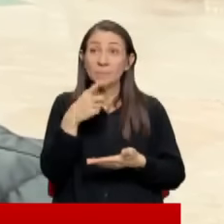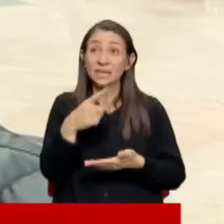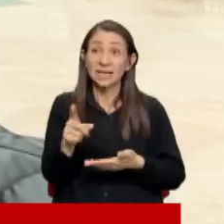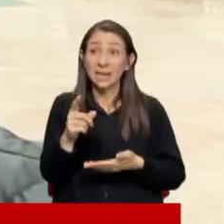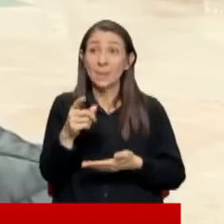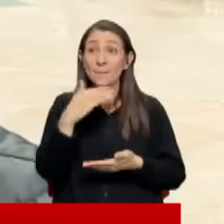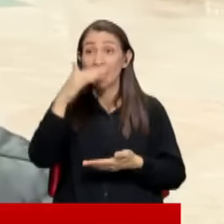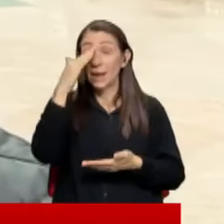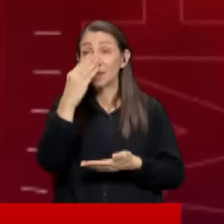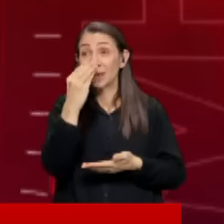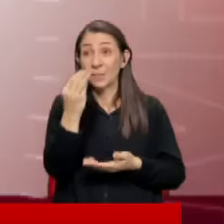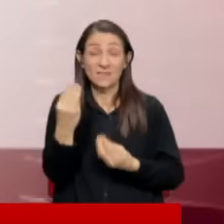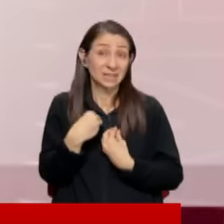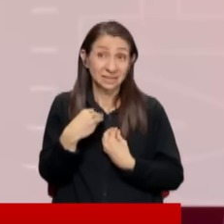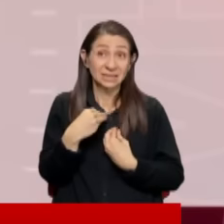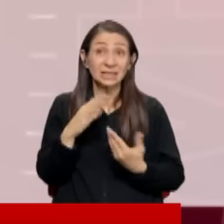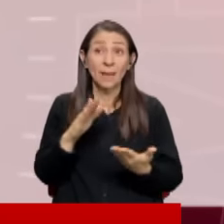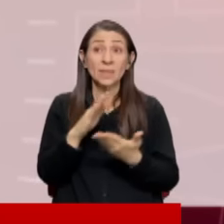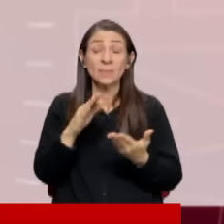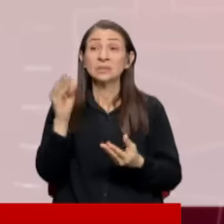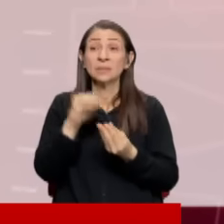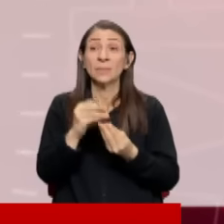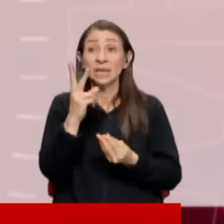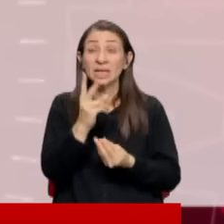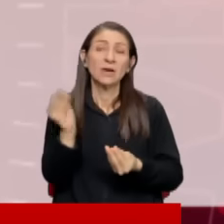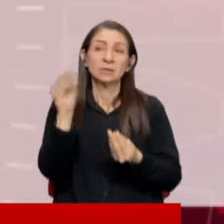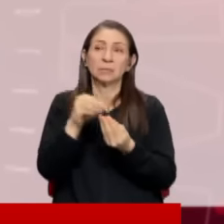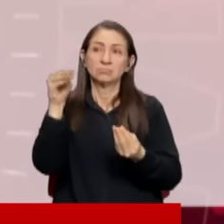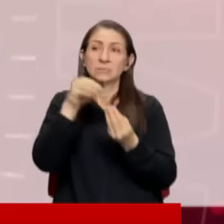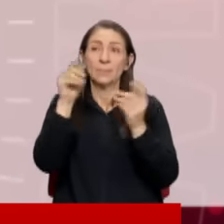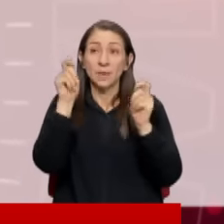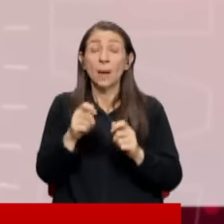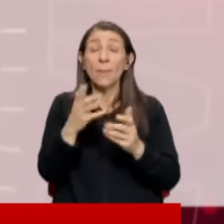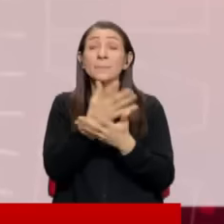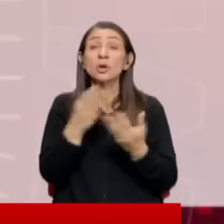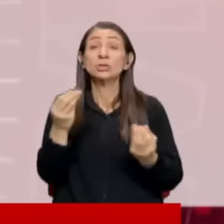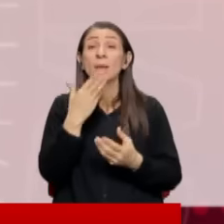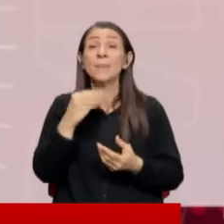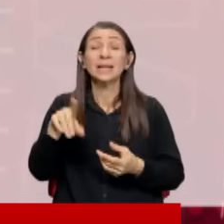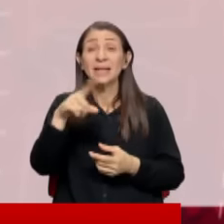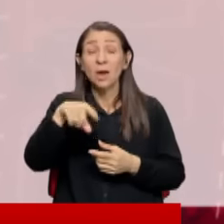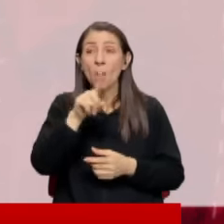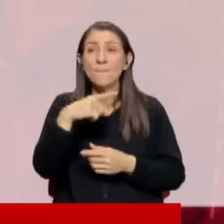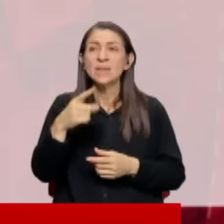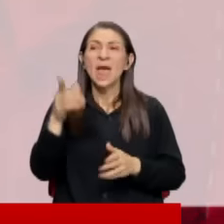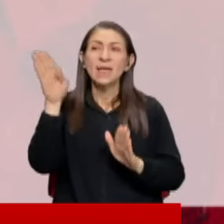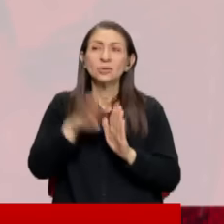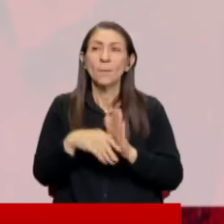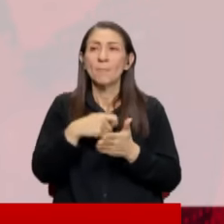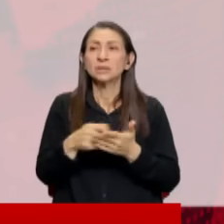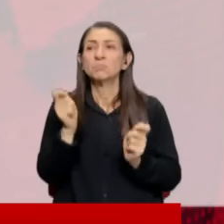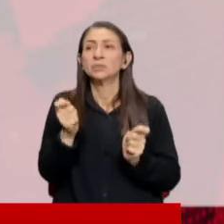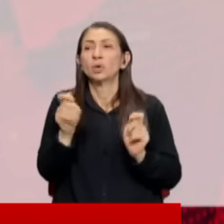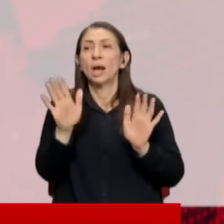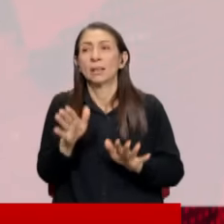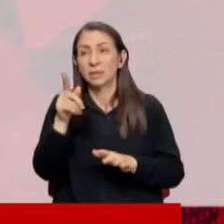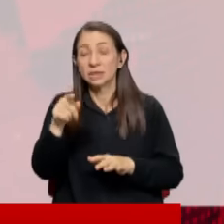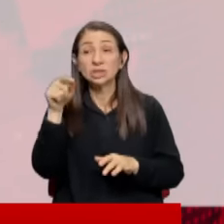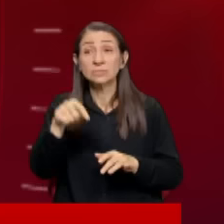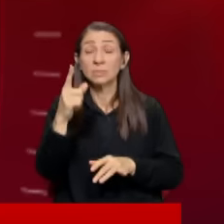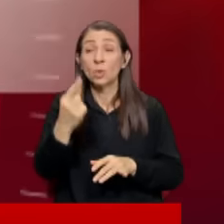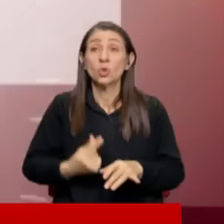da bayram harçlı olsun. Tepkiler üzerine zamları iki kez güncellendi ama milyonlarca emekli 10 bin liralık en düşük maaşa mahkum kaldı.